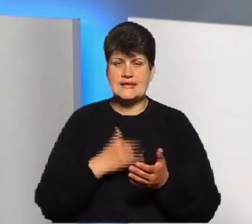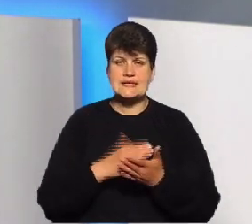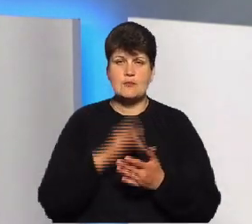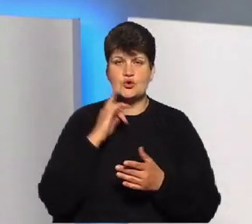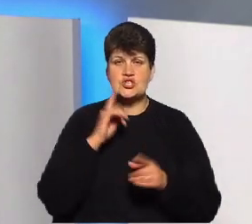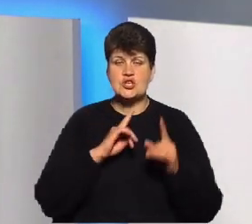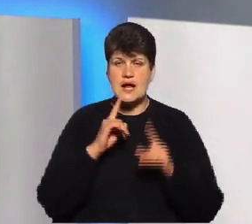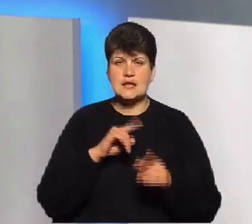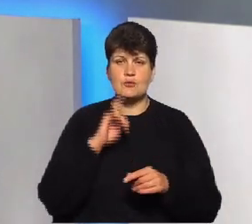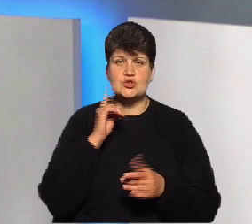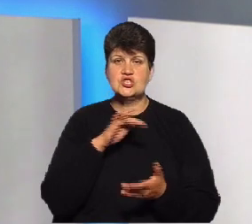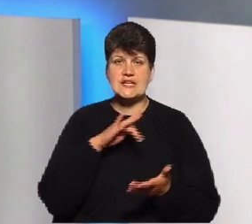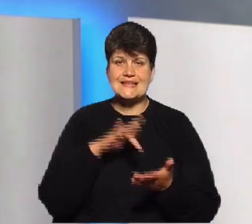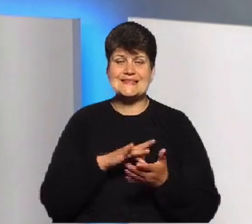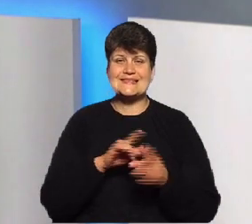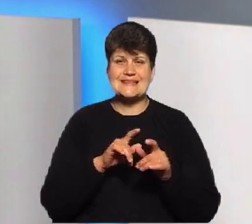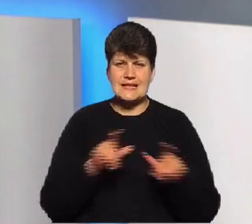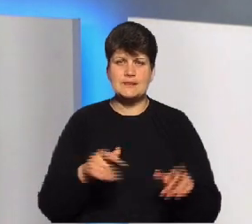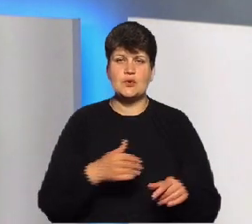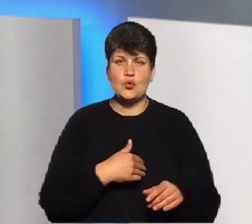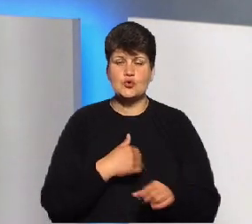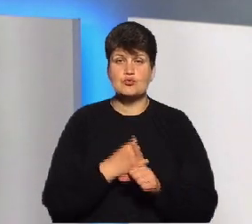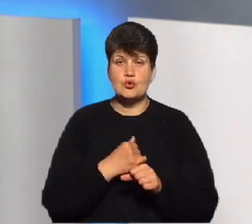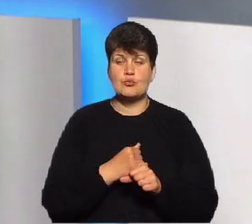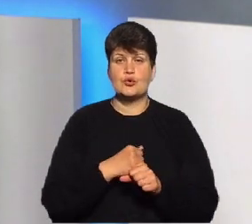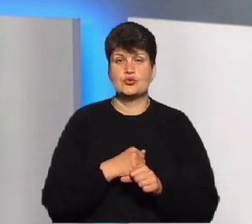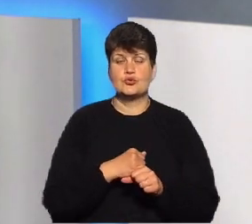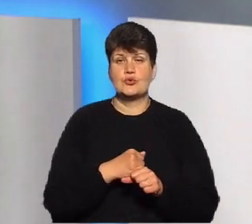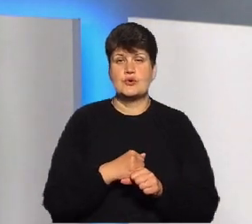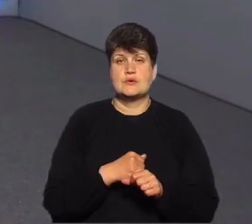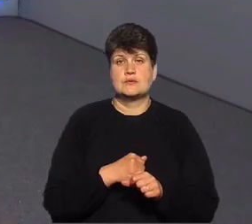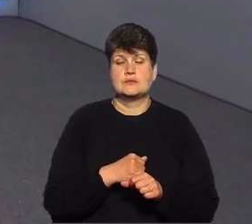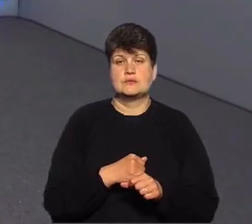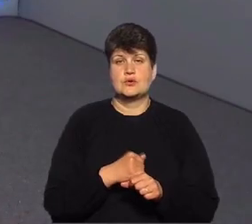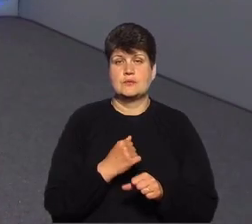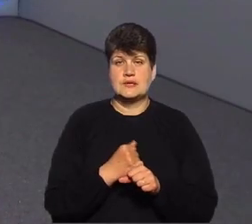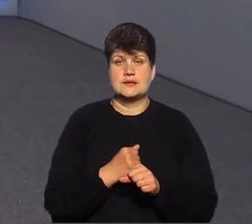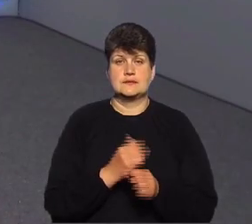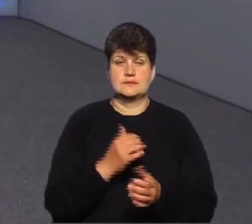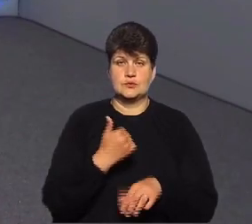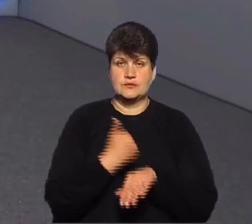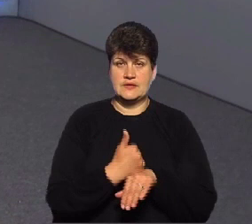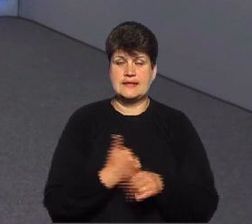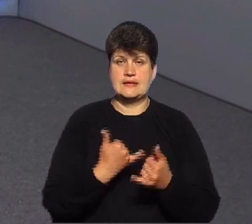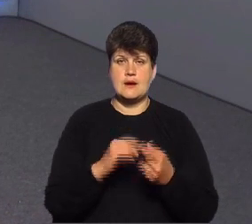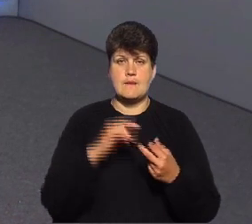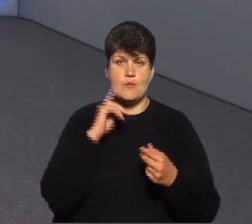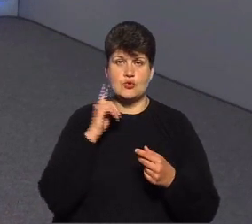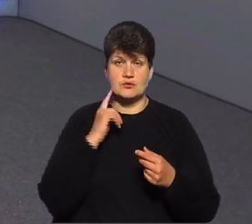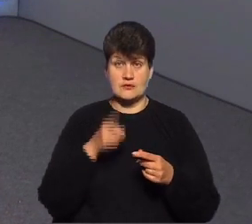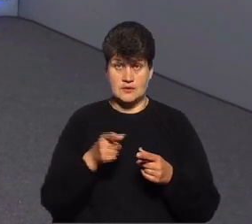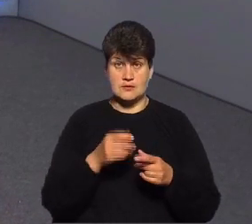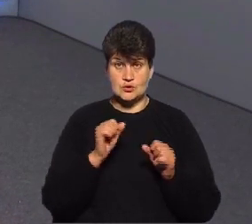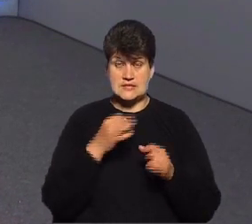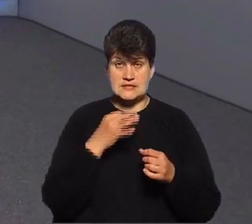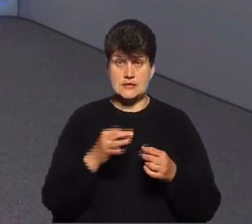дійсно хочемо робити в тому числі ставку на розвиток молоді. Можна сказати, що готуєте собі заміну чи ні? Теоретично, так.